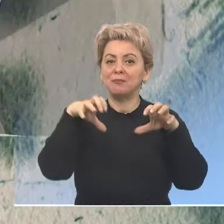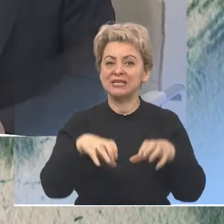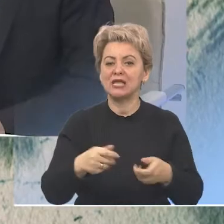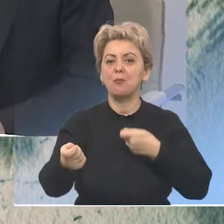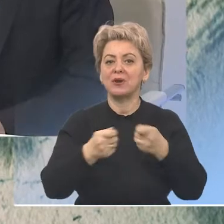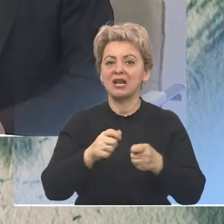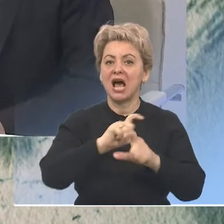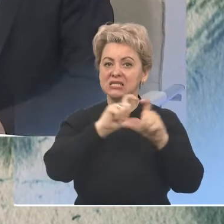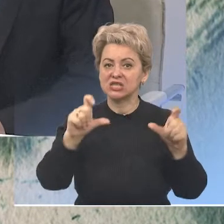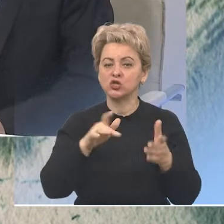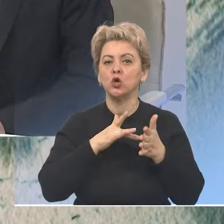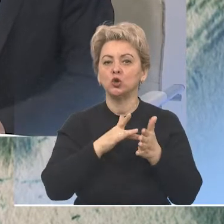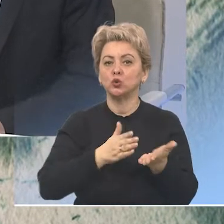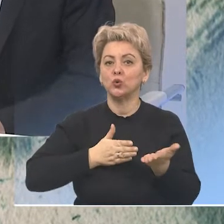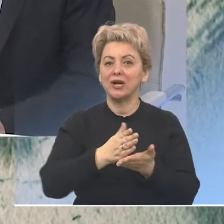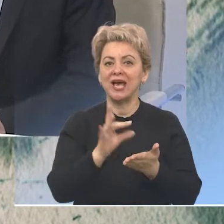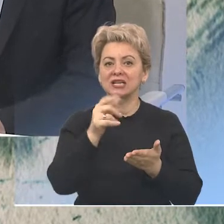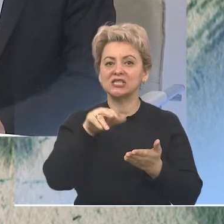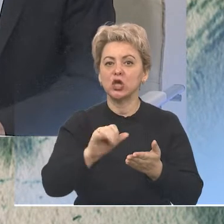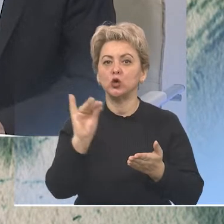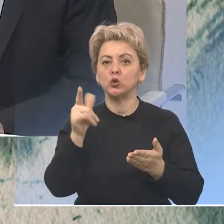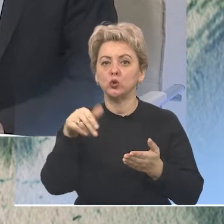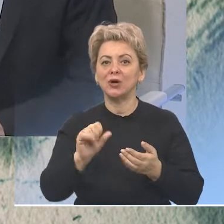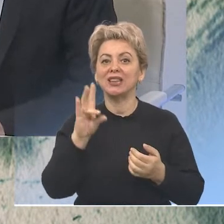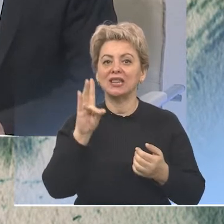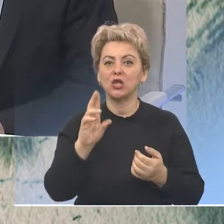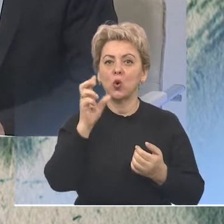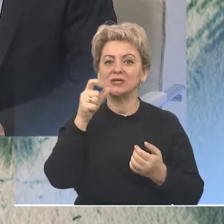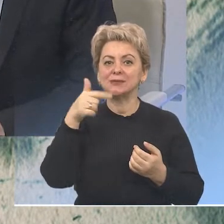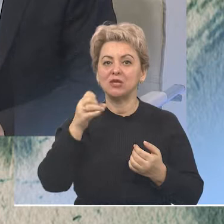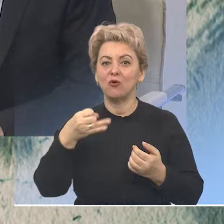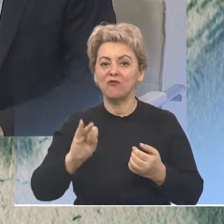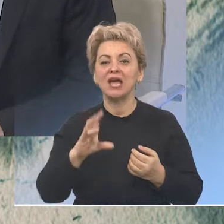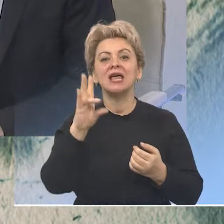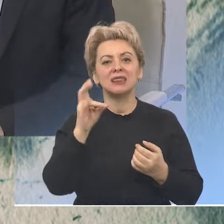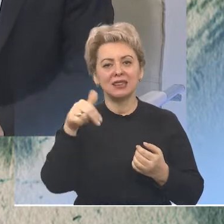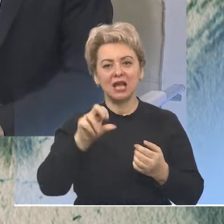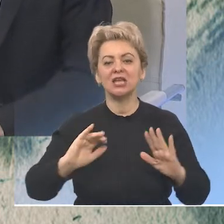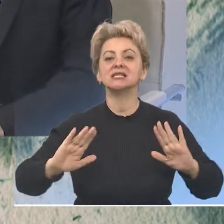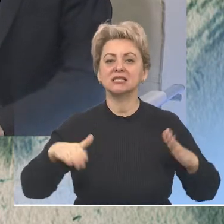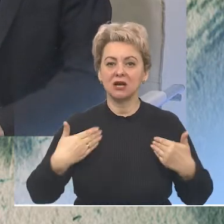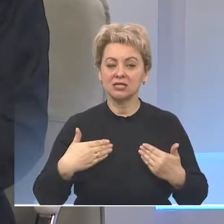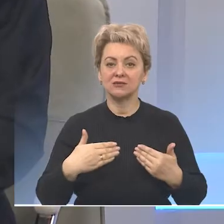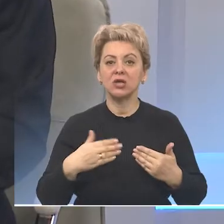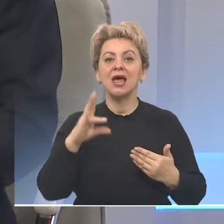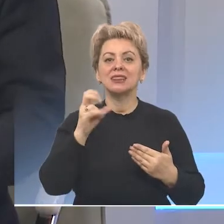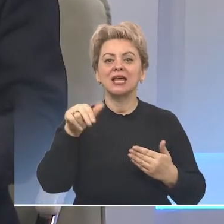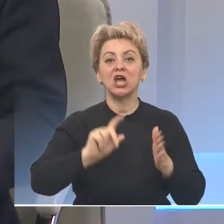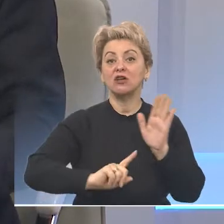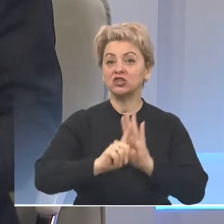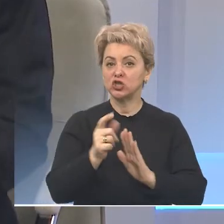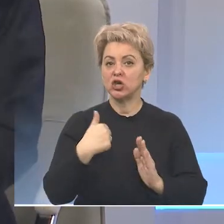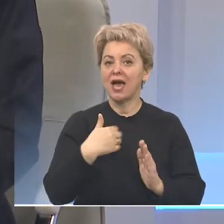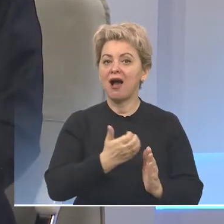президентом, председателем правления Ассоциации туриндустрии РСТ «Юг» Натальей Косьминовой. Наталья, здравствуйте.